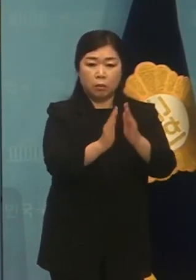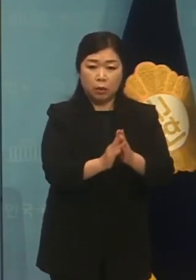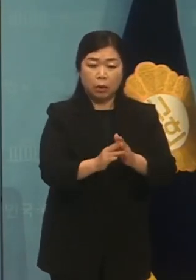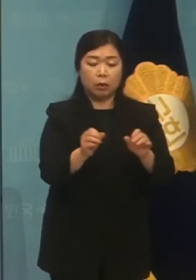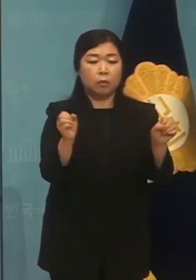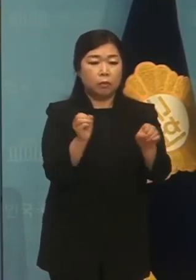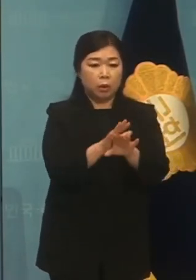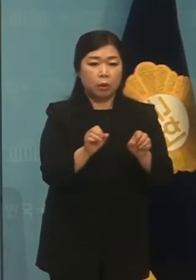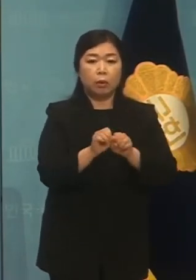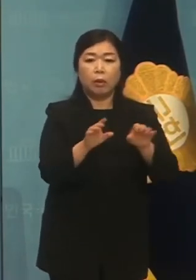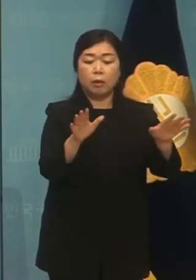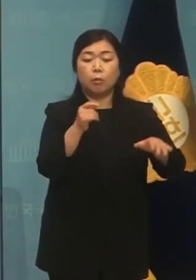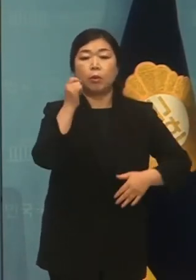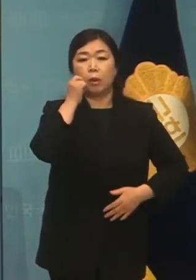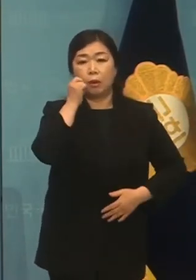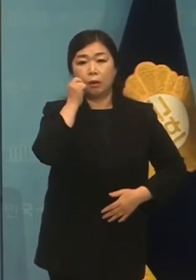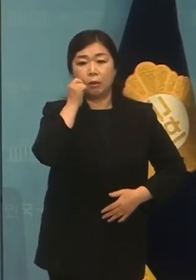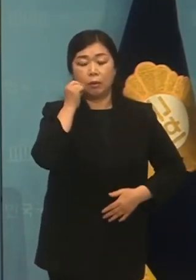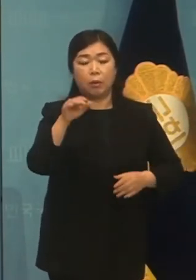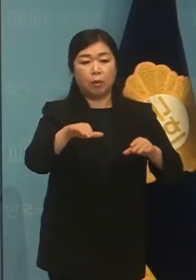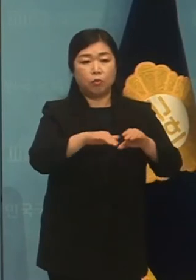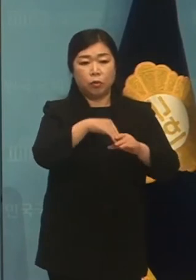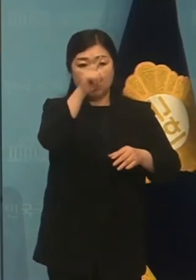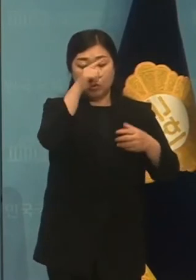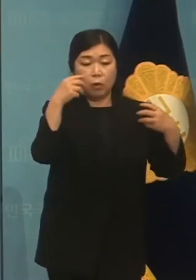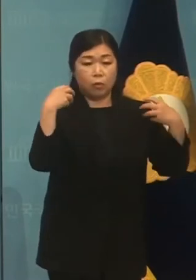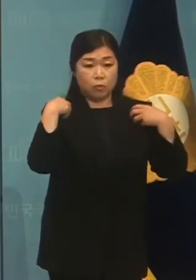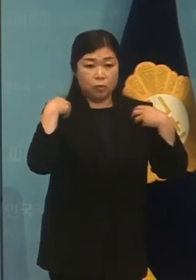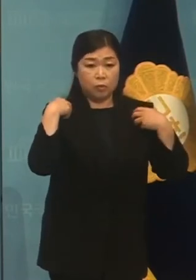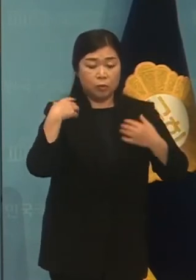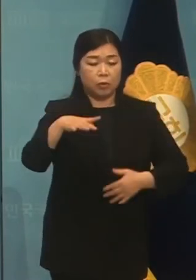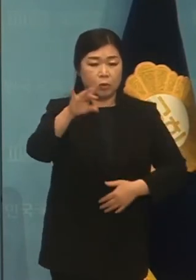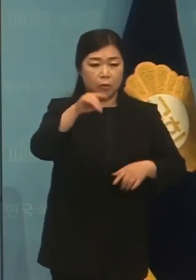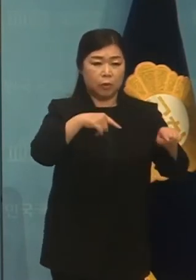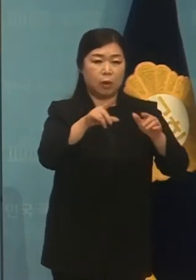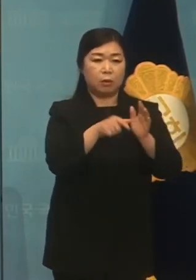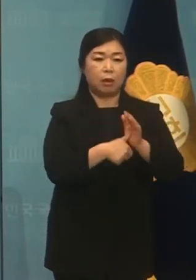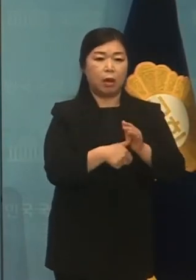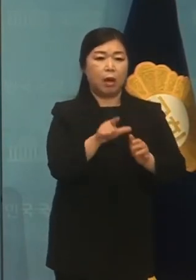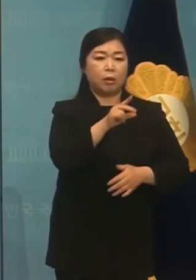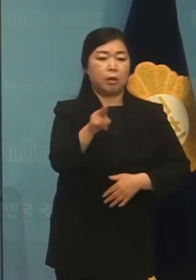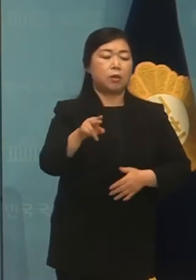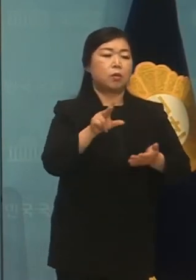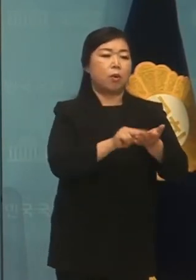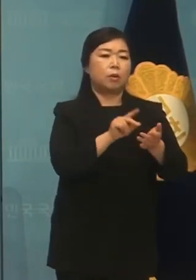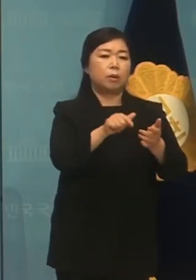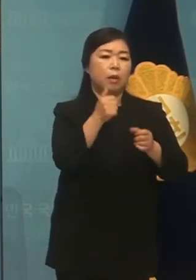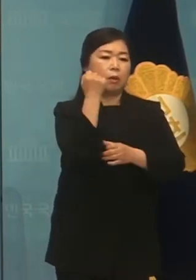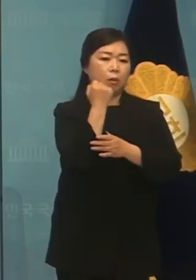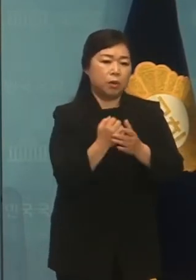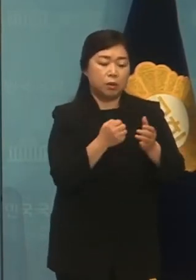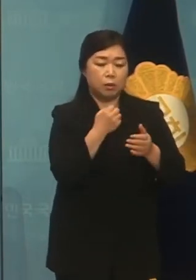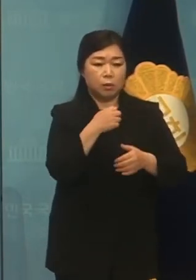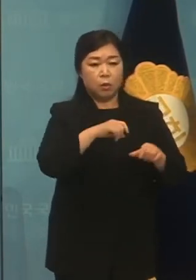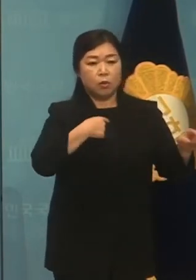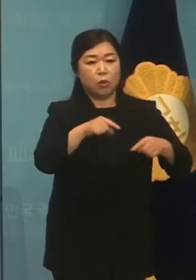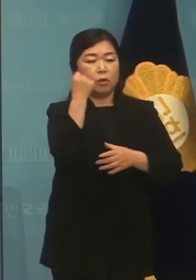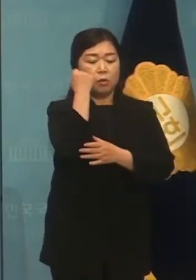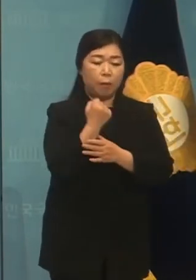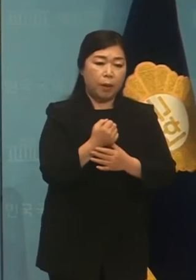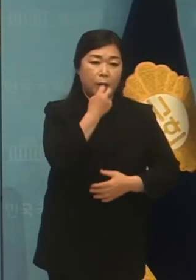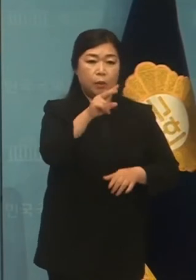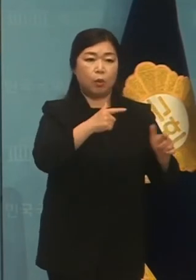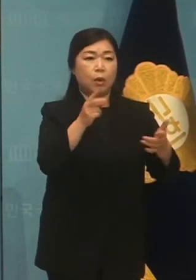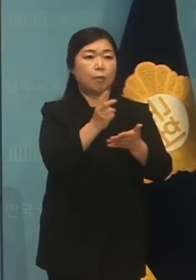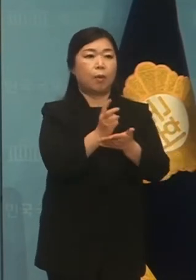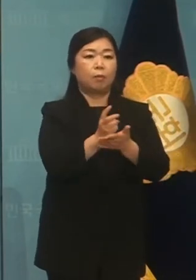정부 초기에 이 LH에 대해서는 손을 댔어야 하는데 여러 가지 검찰 적폐, 정치 적폐,